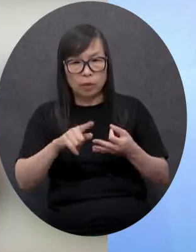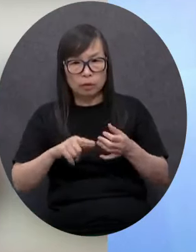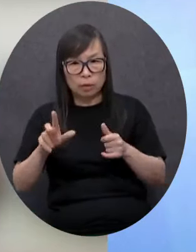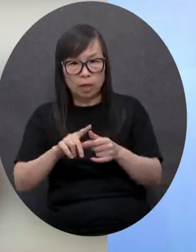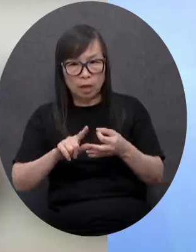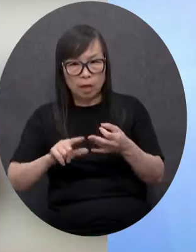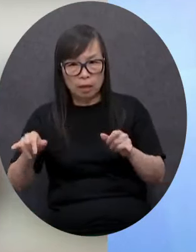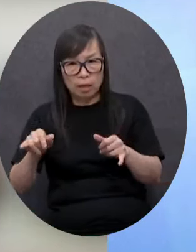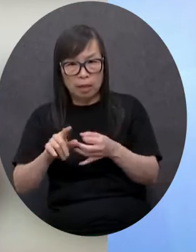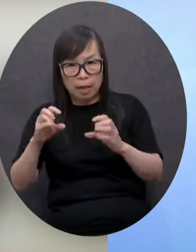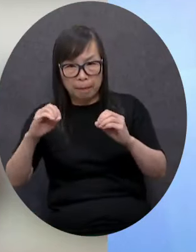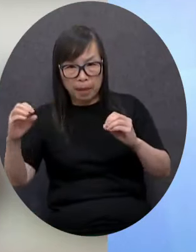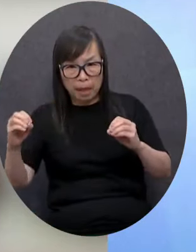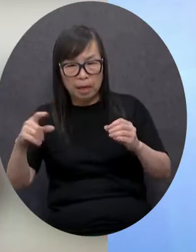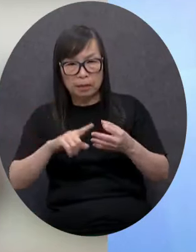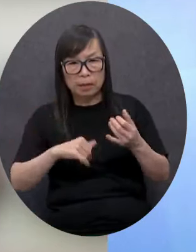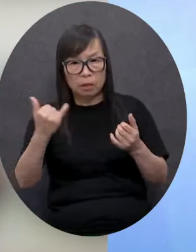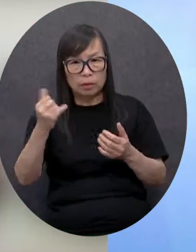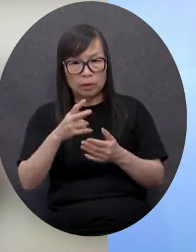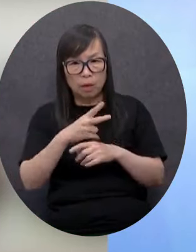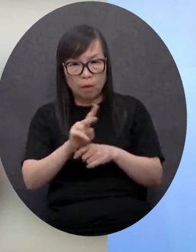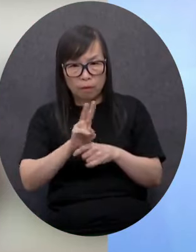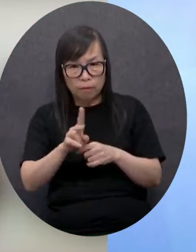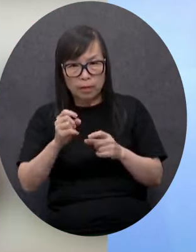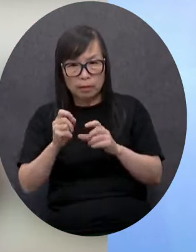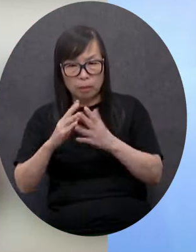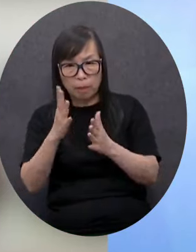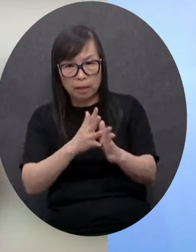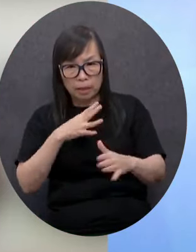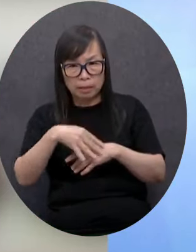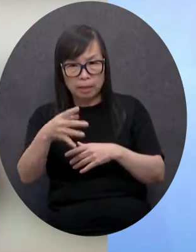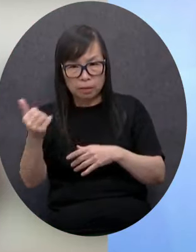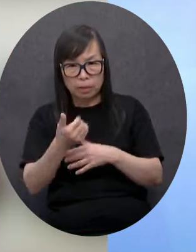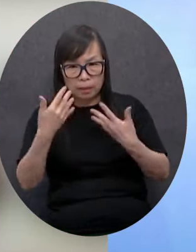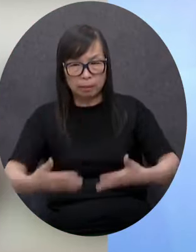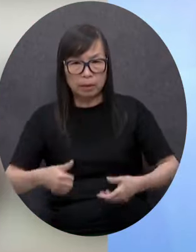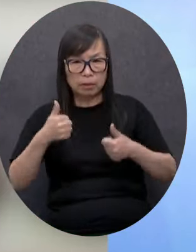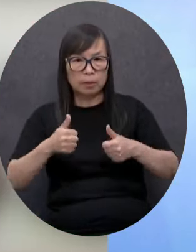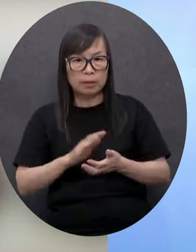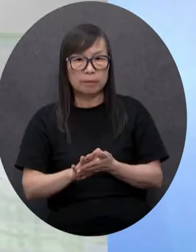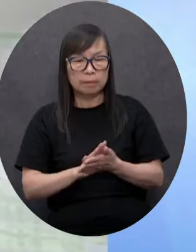曼踢成0-0，以六戰得兩分，小組排第四，完成今屆賽事。